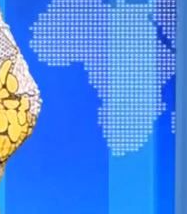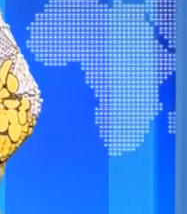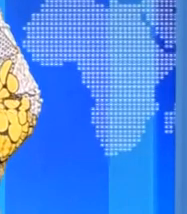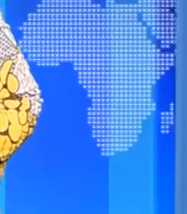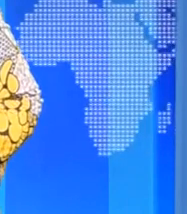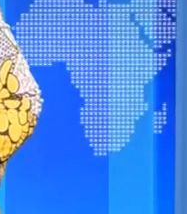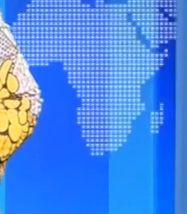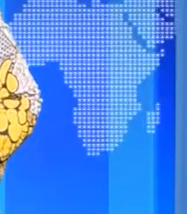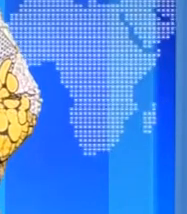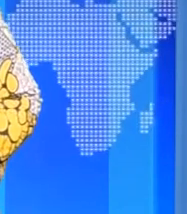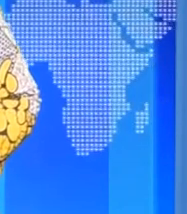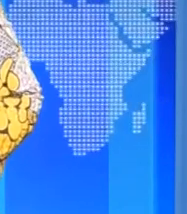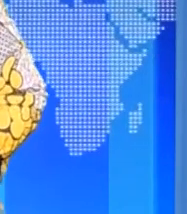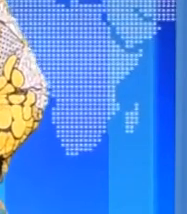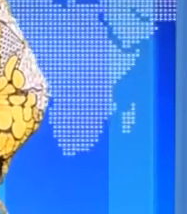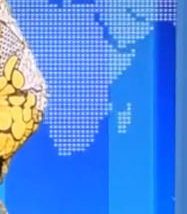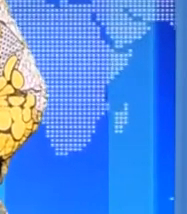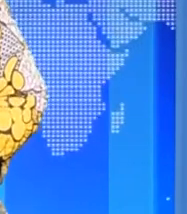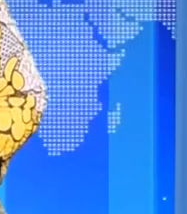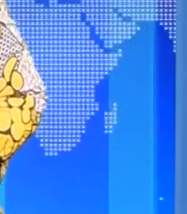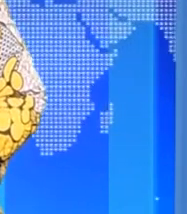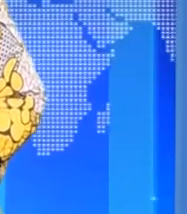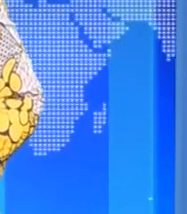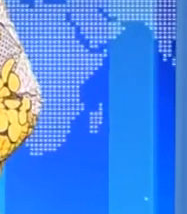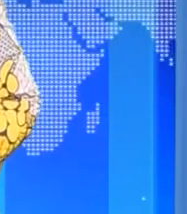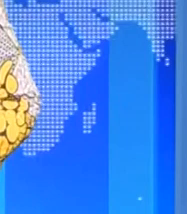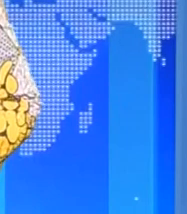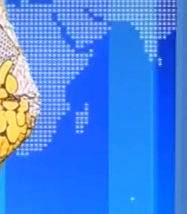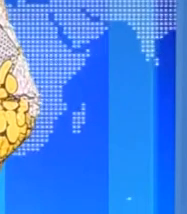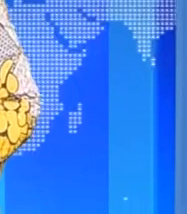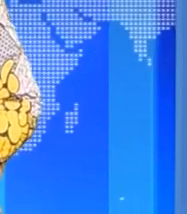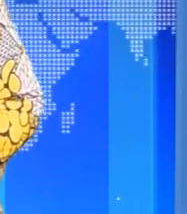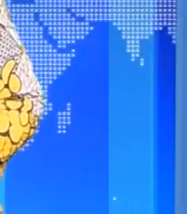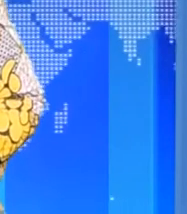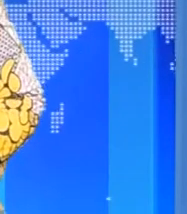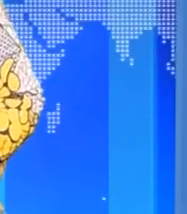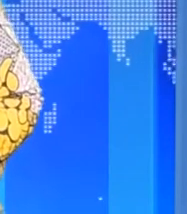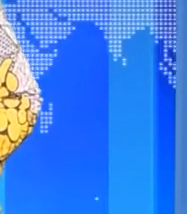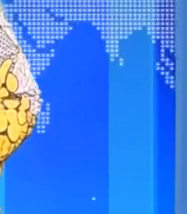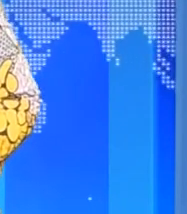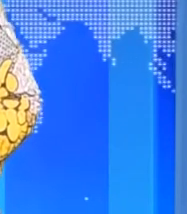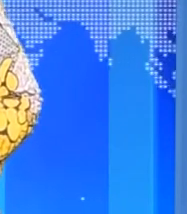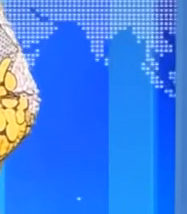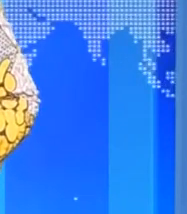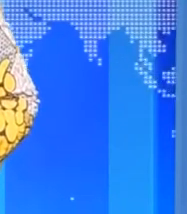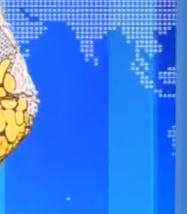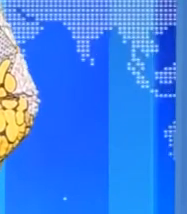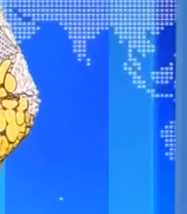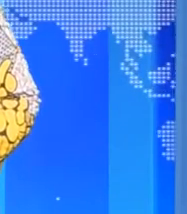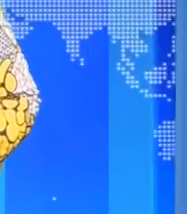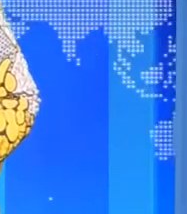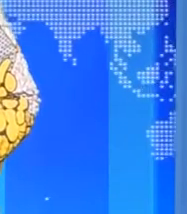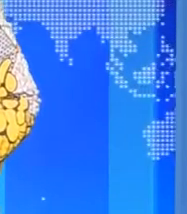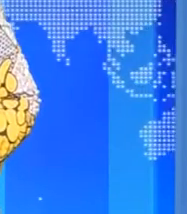ouest de la ville que suite aux travaux de réparation des fuites dans son réseau de